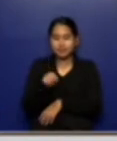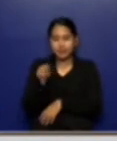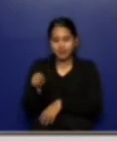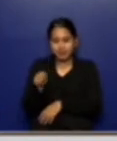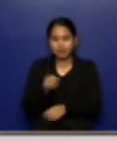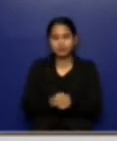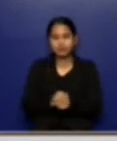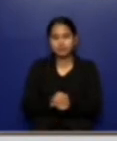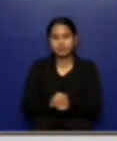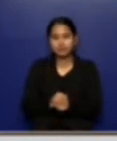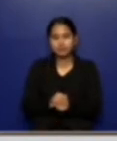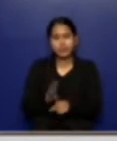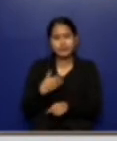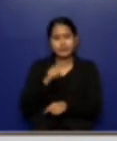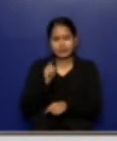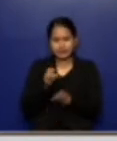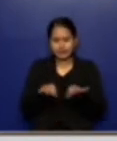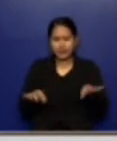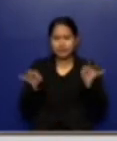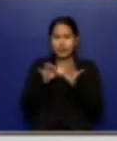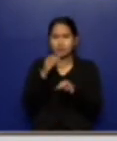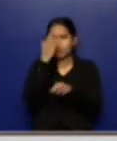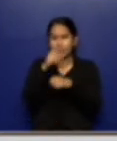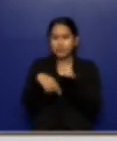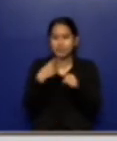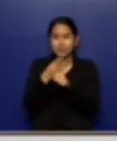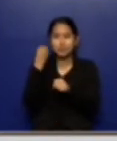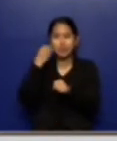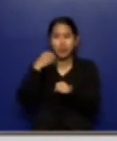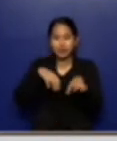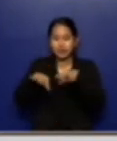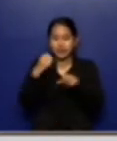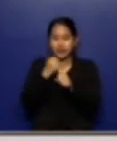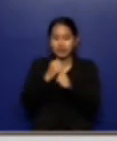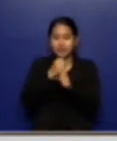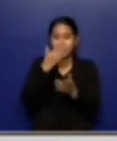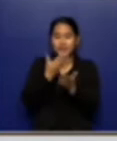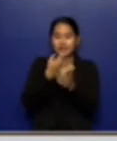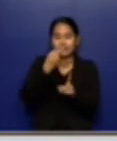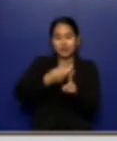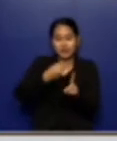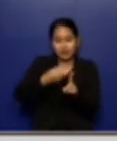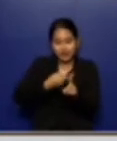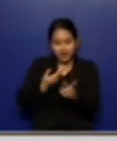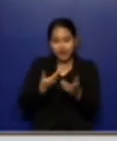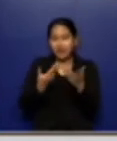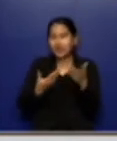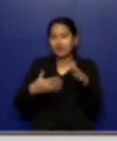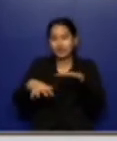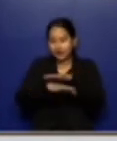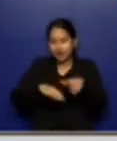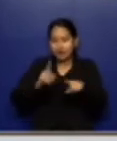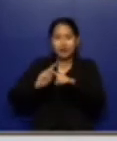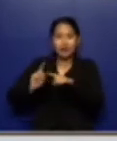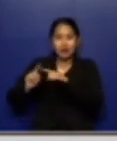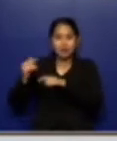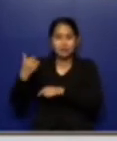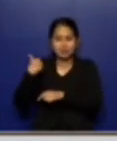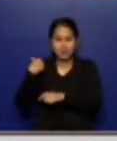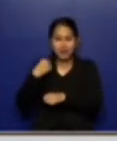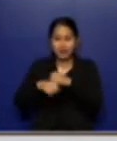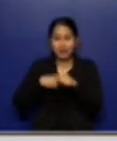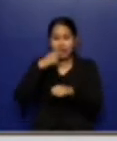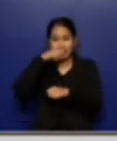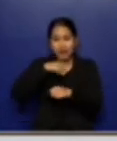80% นะครับอันนี้คือจำเป็นมากรายจ่ายประจำเพราะมันต้องได้จัดให้ทั้งเงินเดือนทั้งอะไรทุกอย่างมันมีข้อมูลอยู่แล้วประเทศ